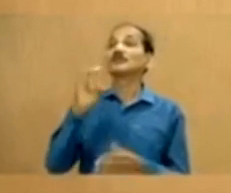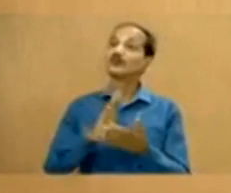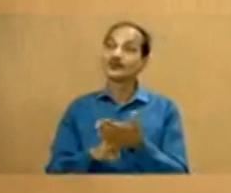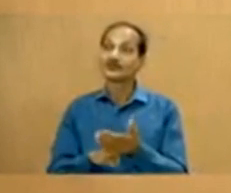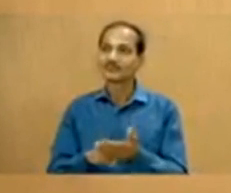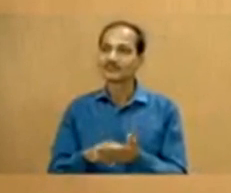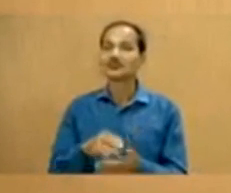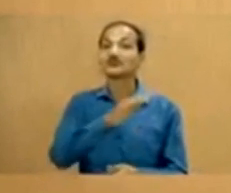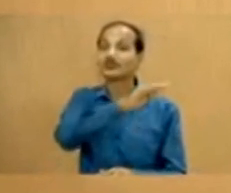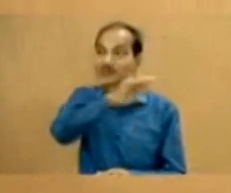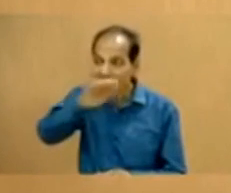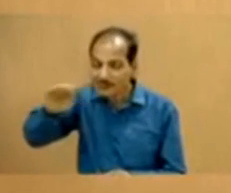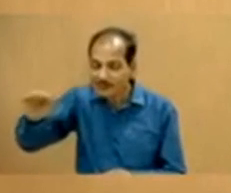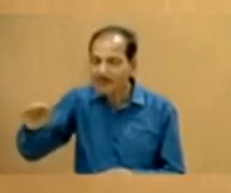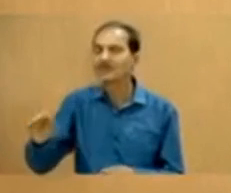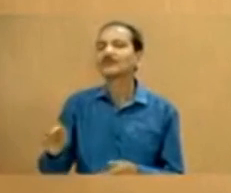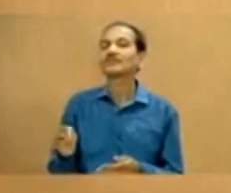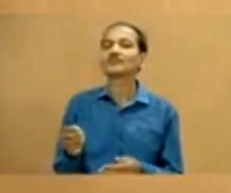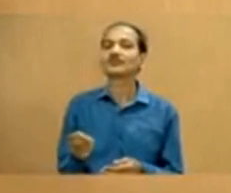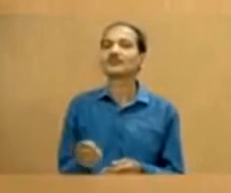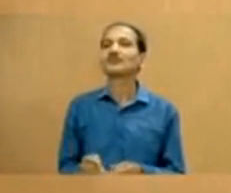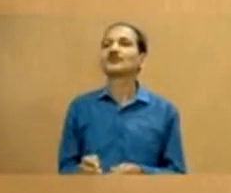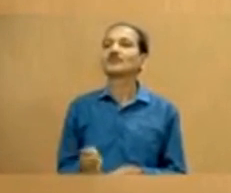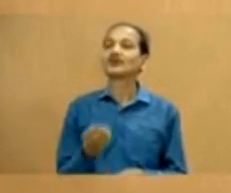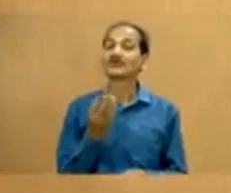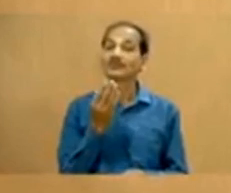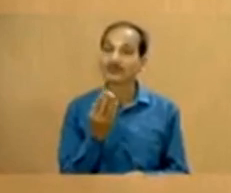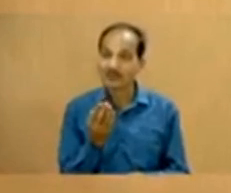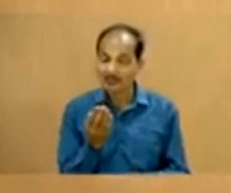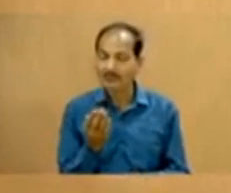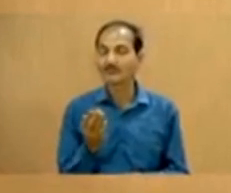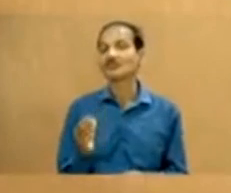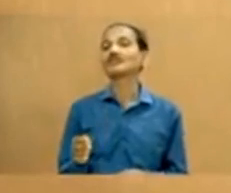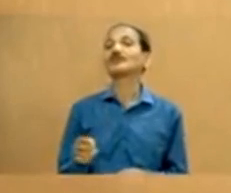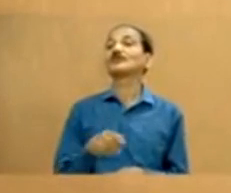କରିଛନ୍ତି ସେମାନେ ପରିବାରର ବଡ଼ମାନଙ୍କୁ ବୁଝାଇ ଘରେ ରହିବାକୁ କହନ୍ତୁ।